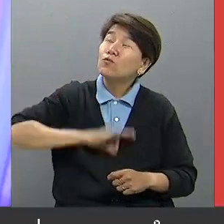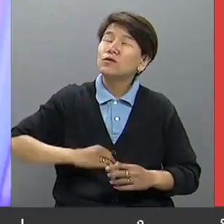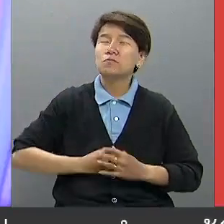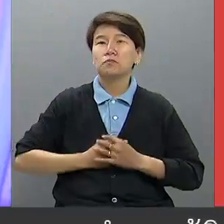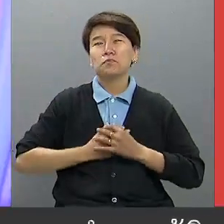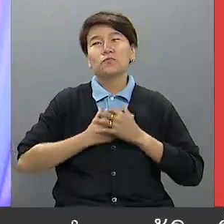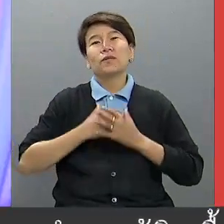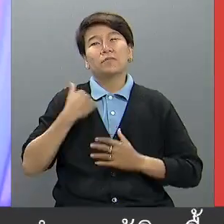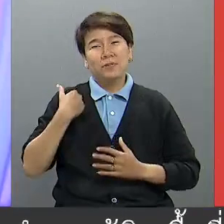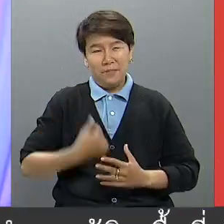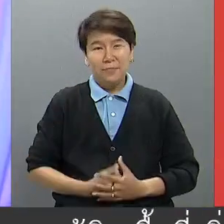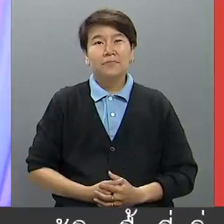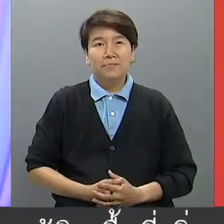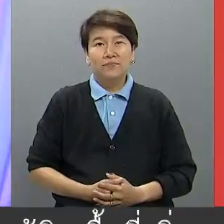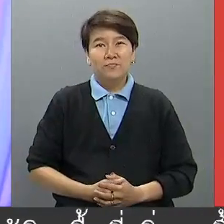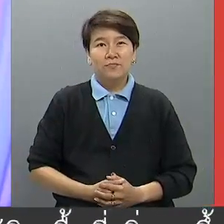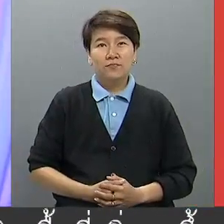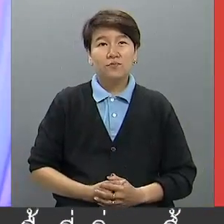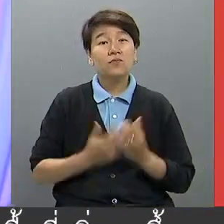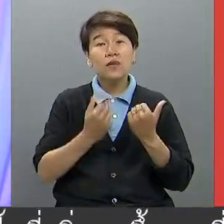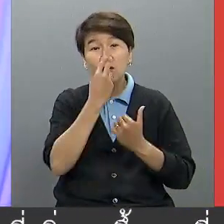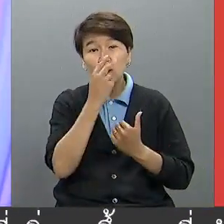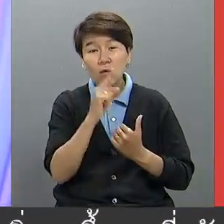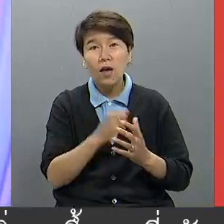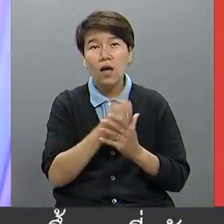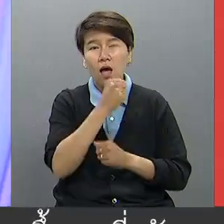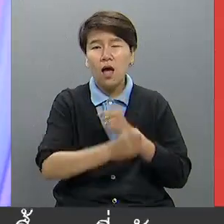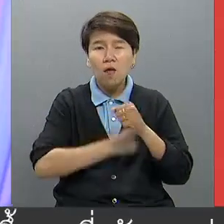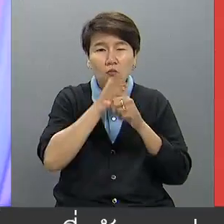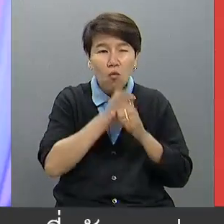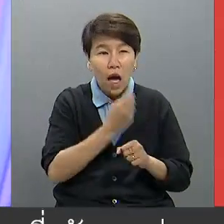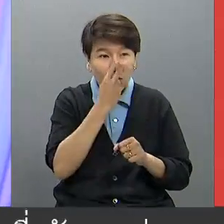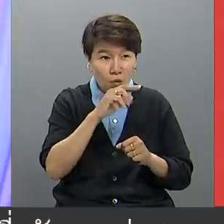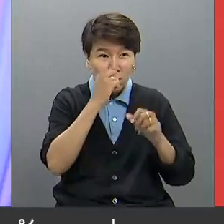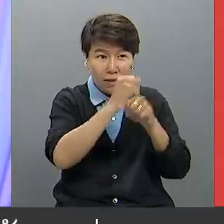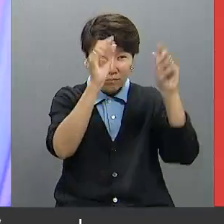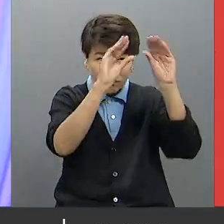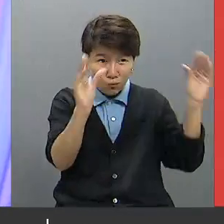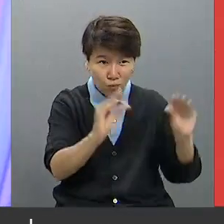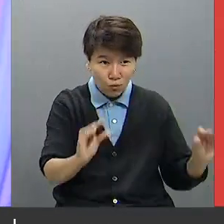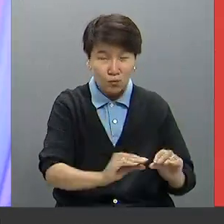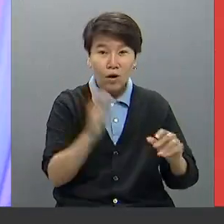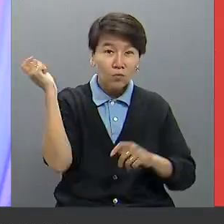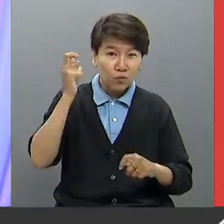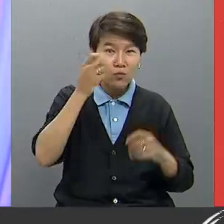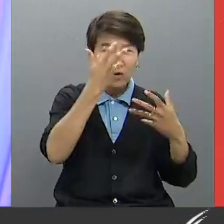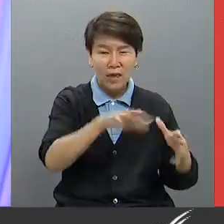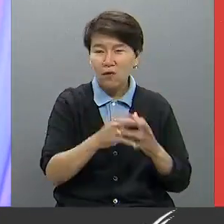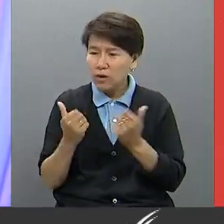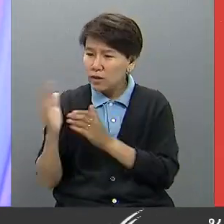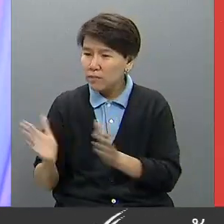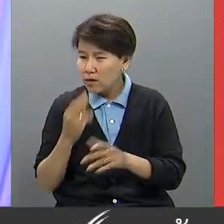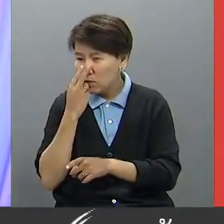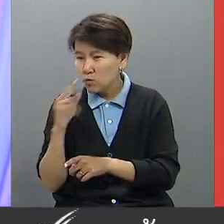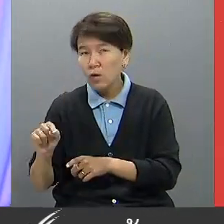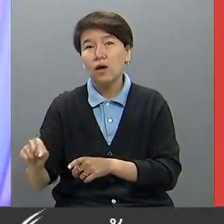มครับพูดถึงเรื่องของโบราณแล้วต้องพากันไปอีกหนึ่งอย่างเลยนะครับเมื่อสักครู่นี้เป็นการละเล่นแต่อันนี้เป็นยานพาหนะของ